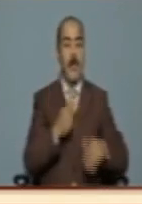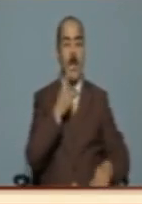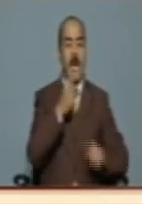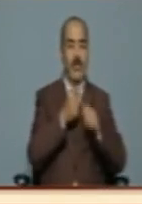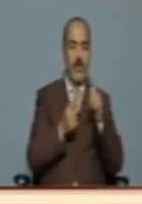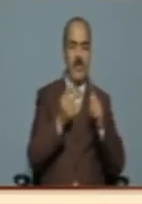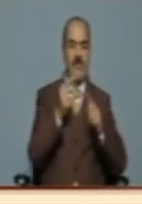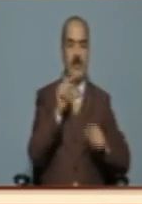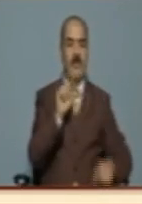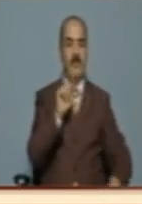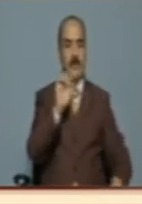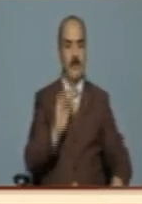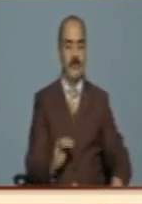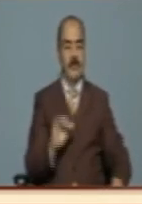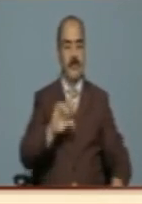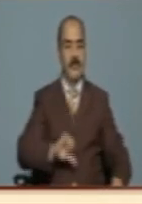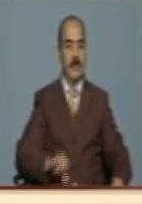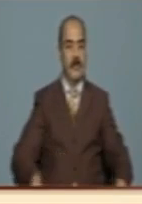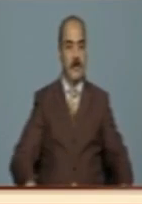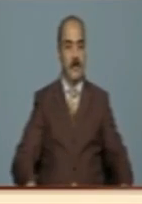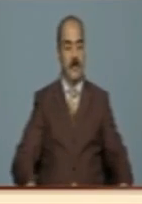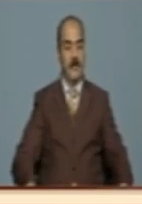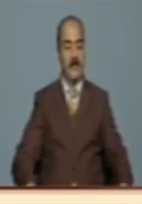1.1% من إجمالي الحضور.